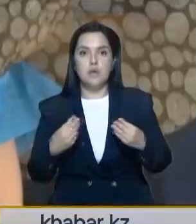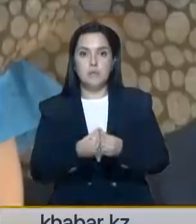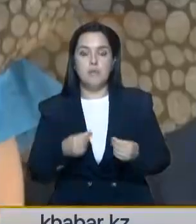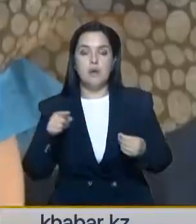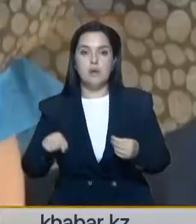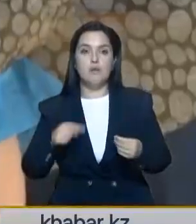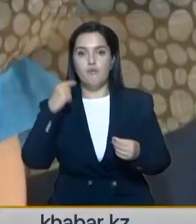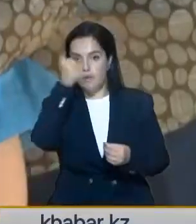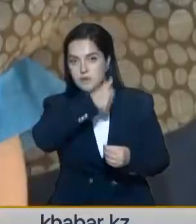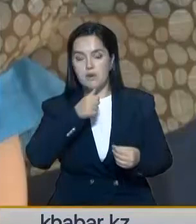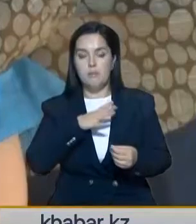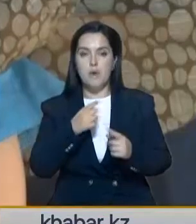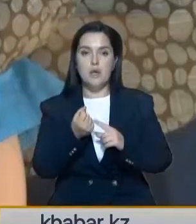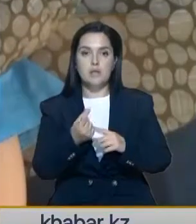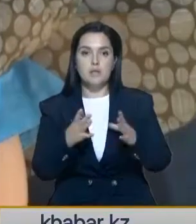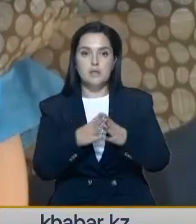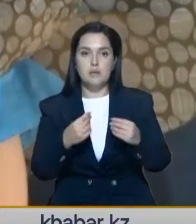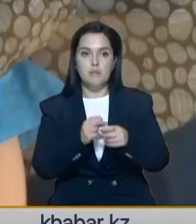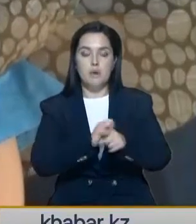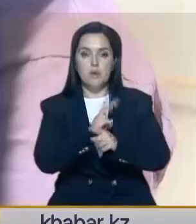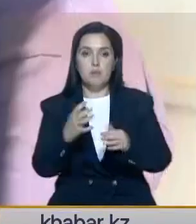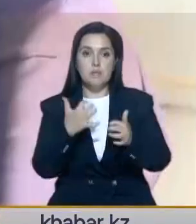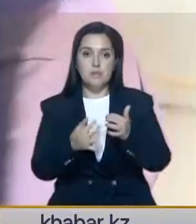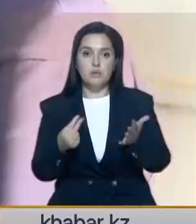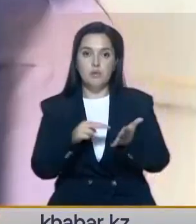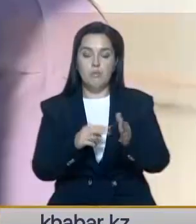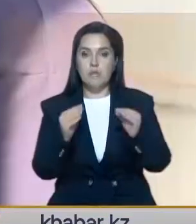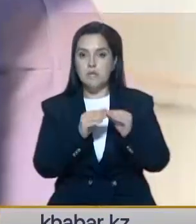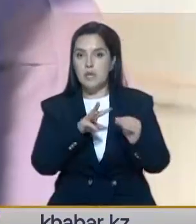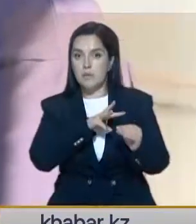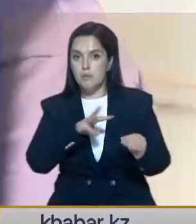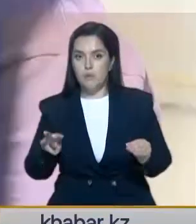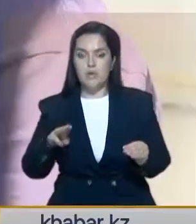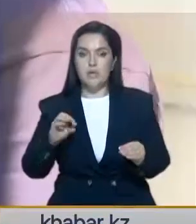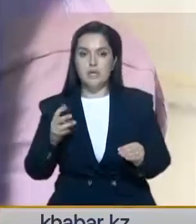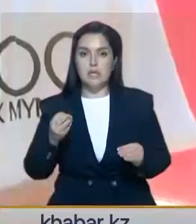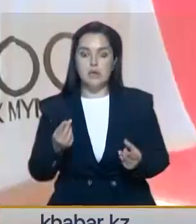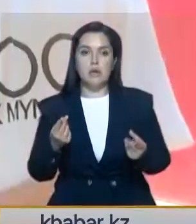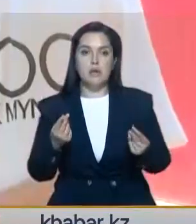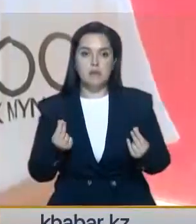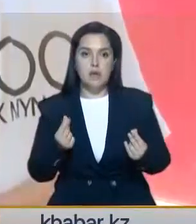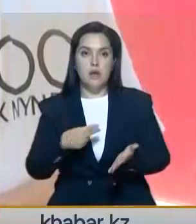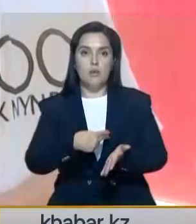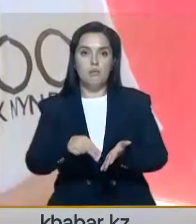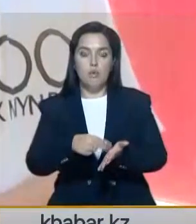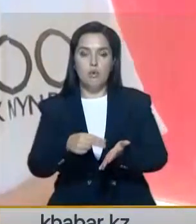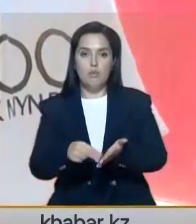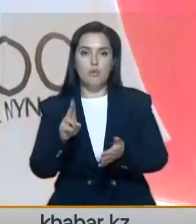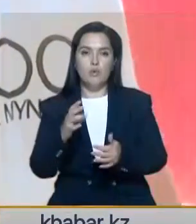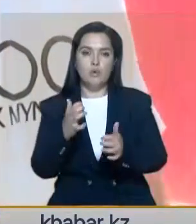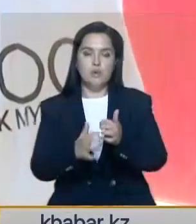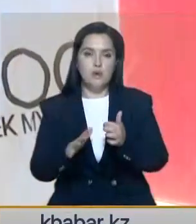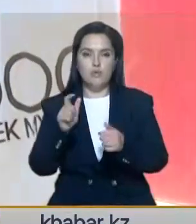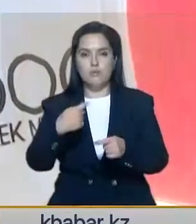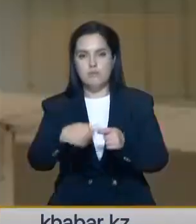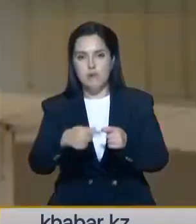жильем обеспечили уже 11. Средняя стоимость дома – 10 миллионов тенге. Средства на покупку помогают собрать неравнодушные жители,